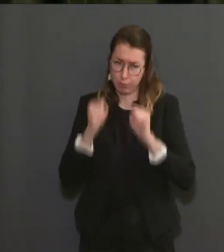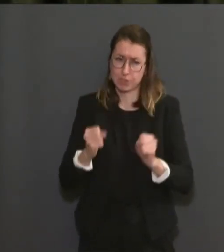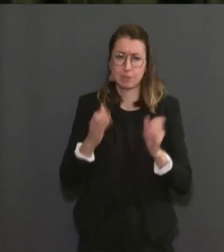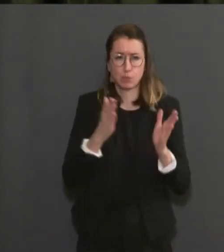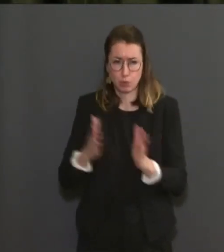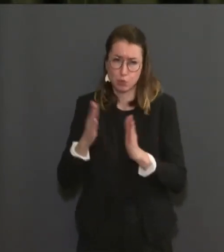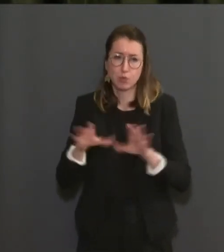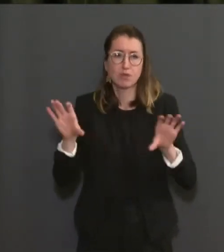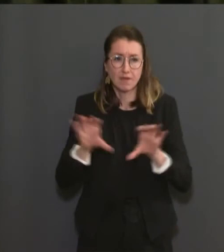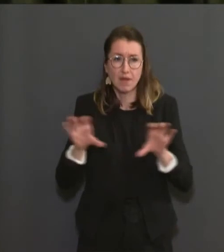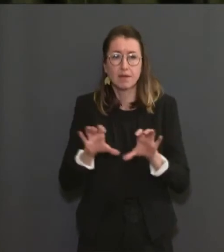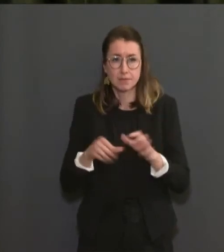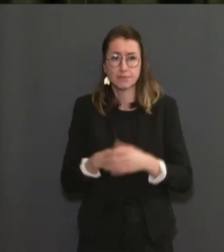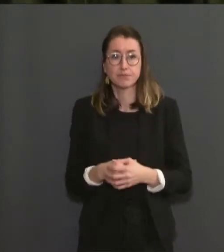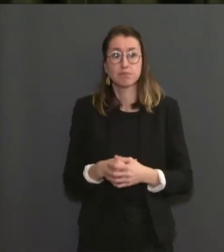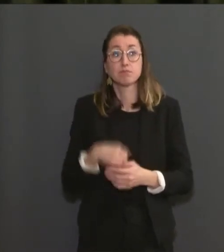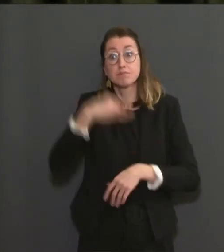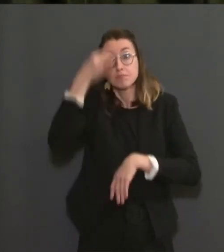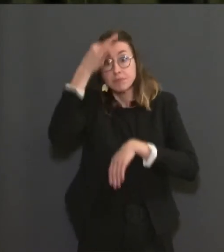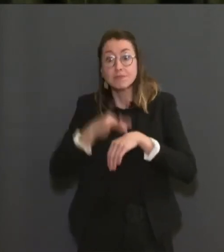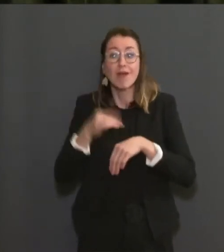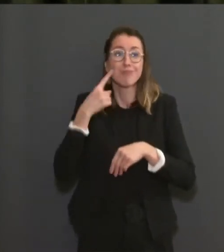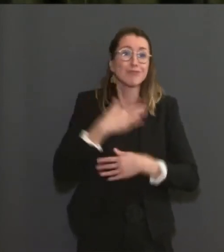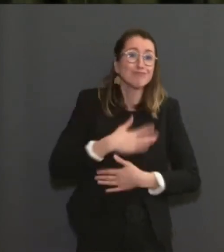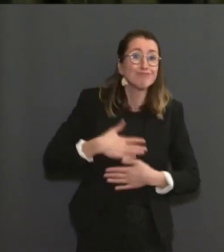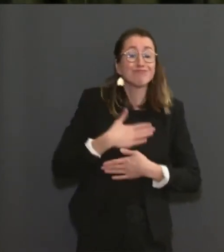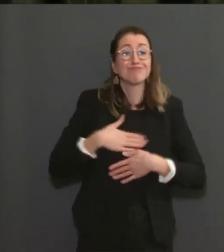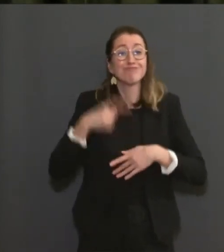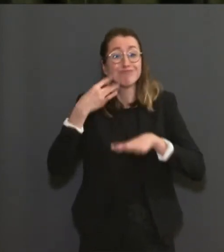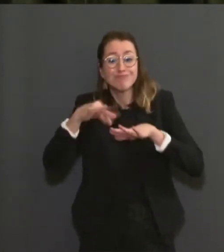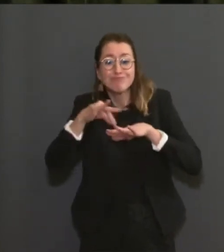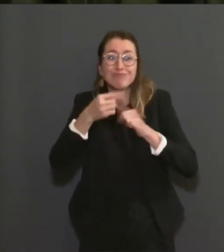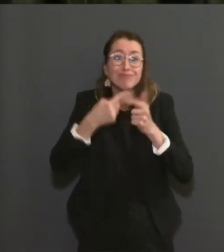soins ne puissent être reportés pour le moment.